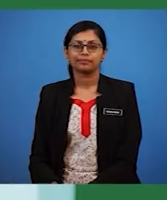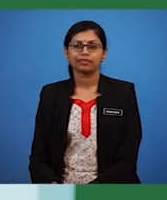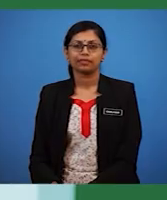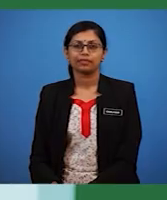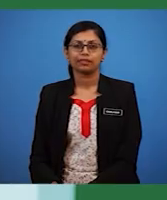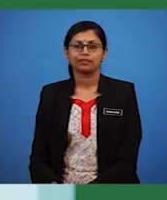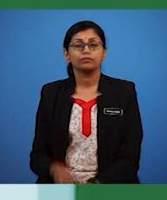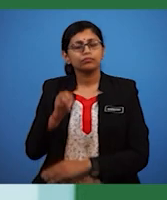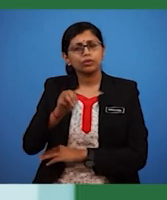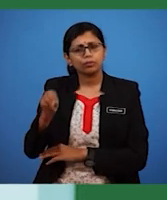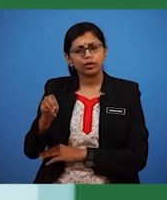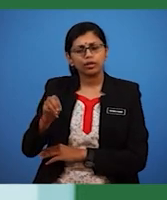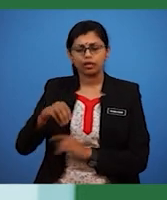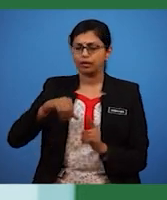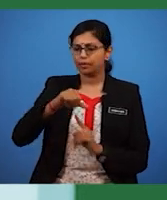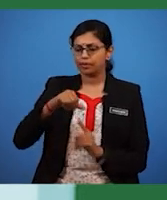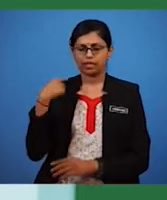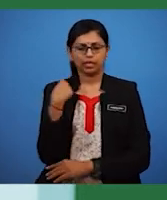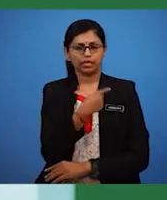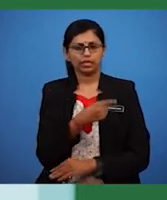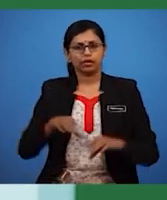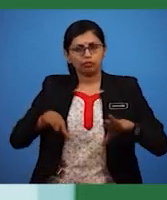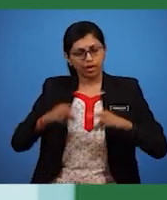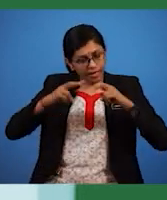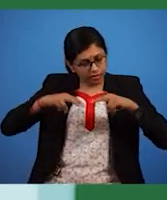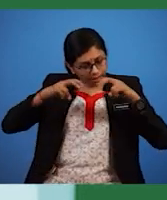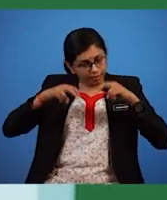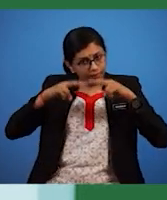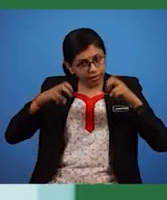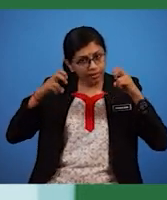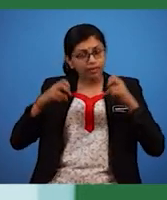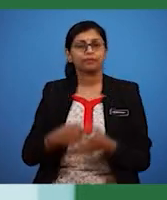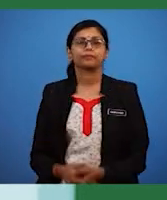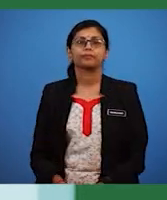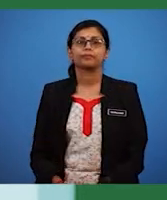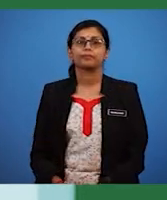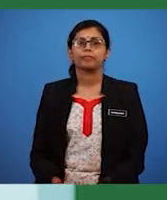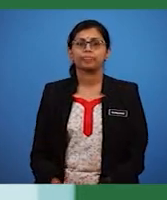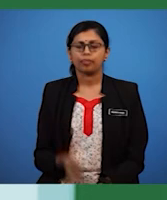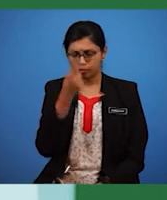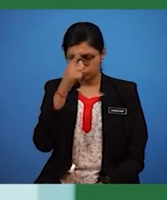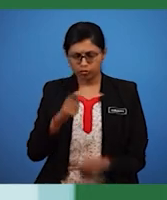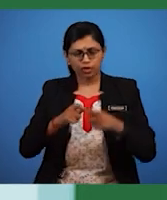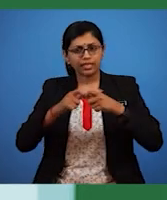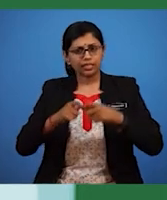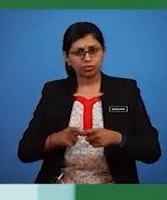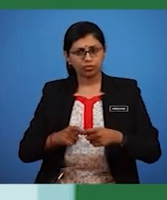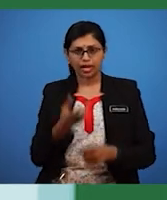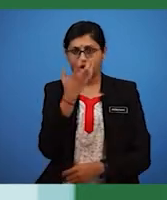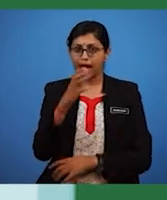Murid-murid, apabila kita menjalankan eksperimen untuk menentukan